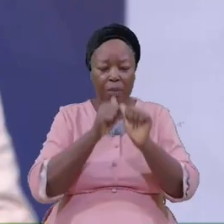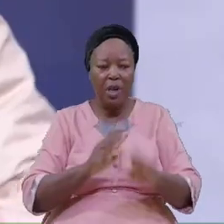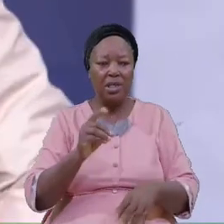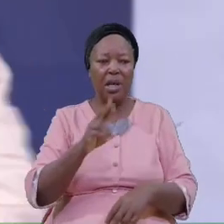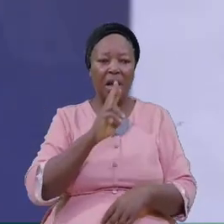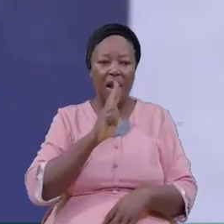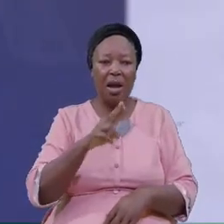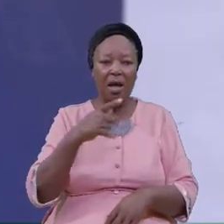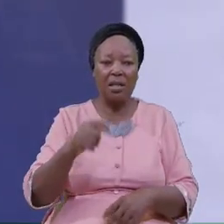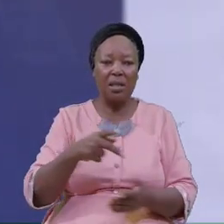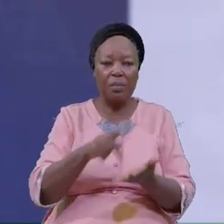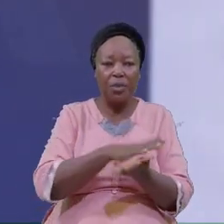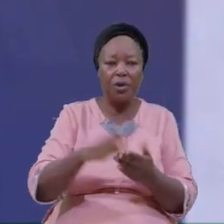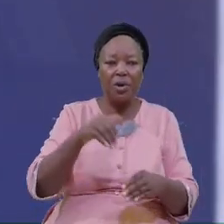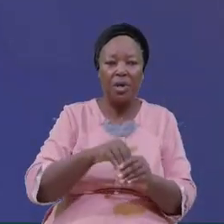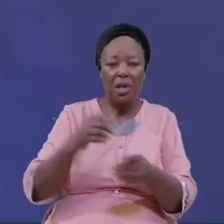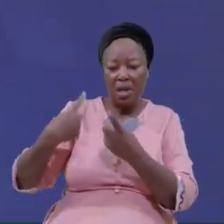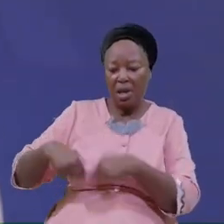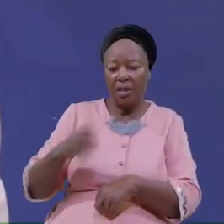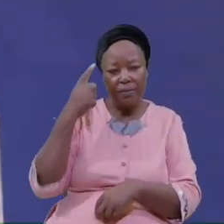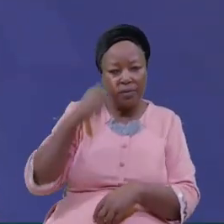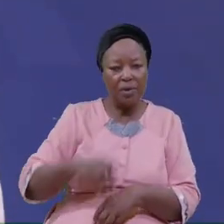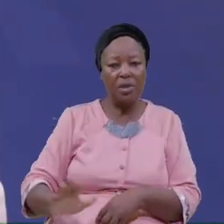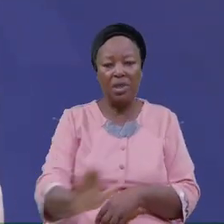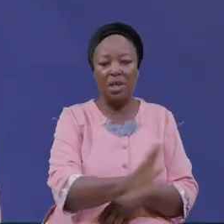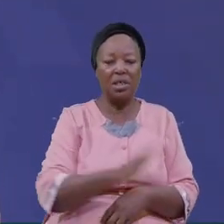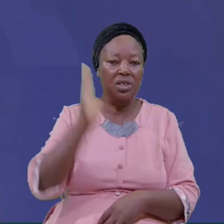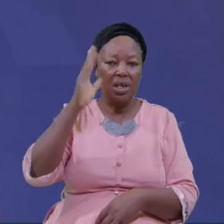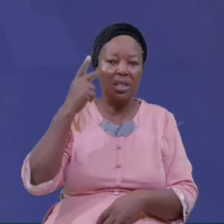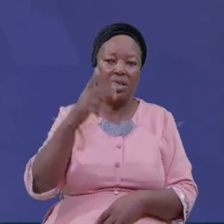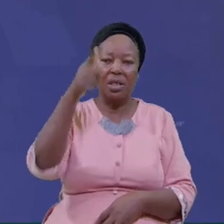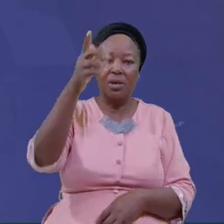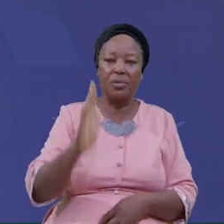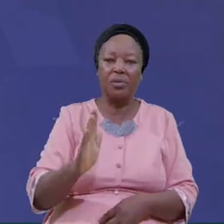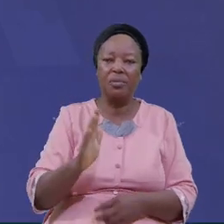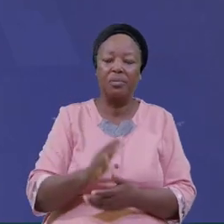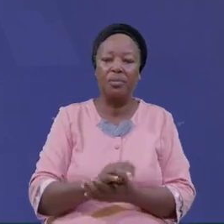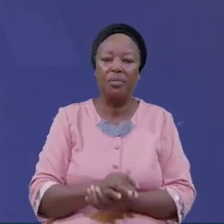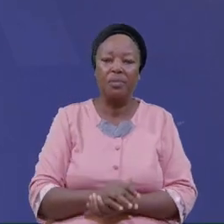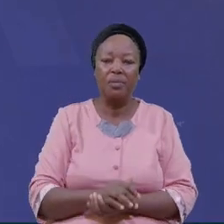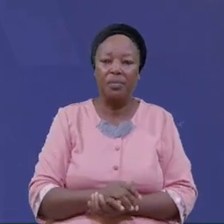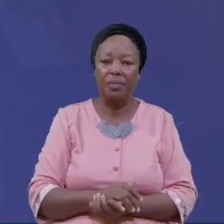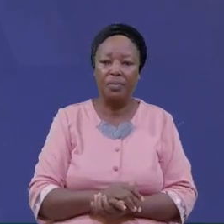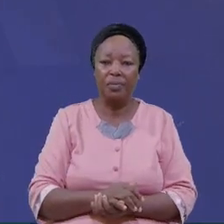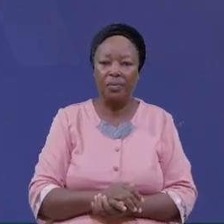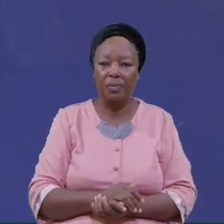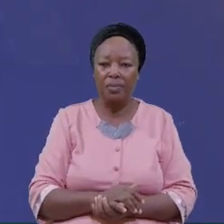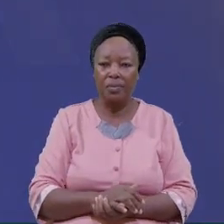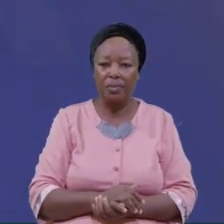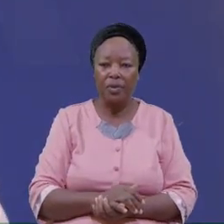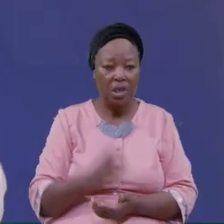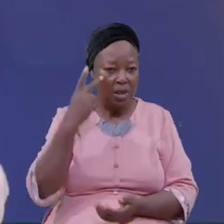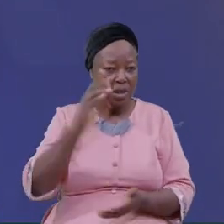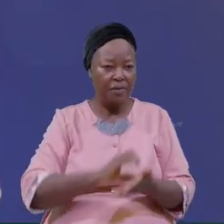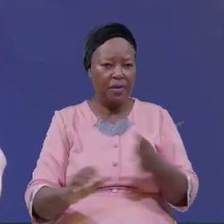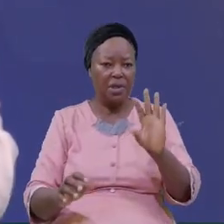in heart, for they shall see God. Heureux ceux qui ont le cœur pur, car ils verront Dieu. Look at verse 9. Verset